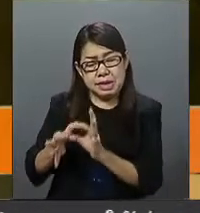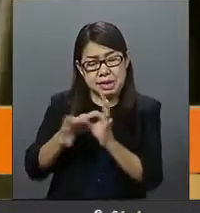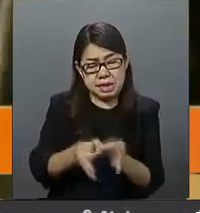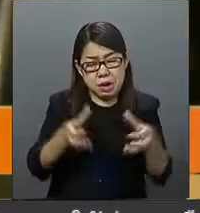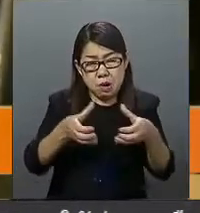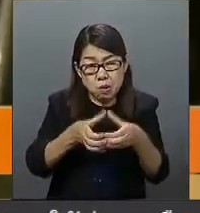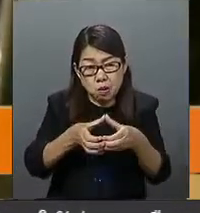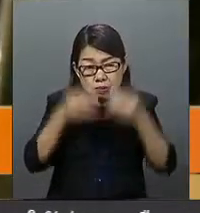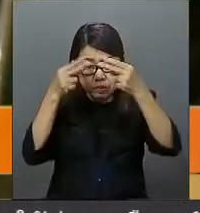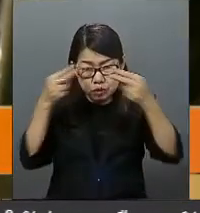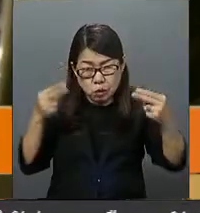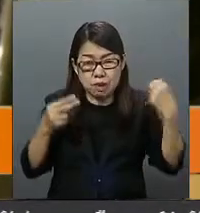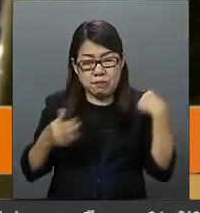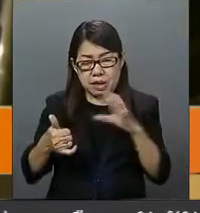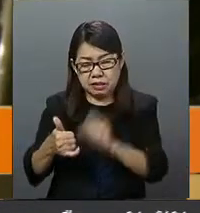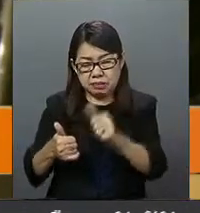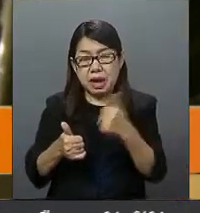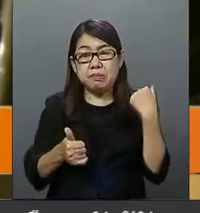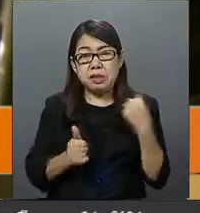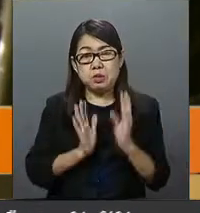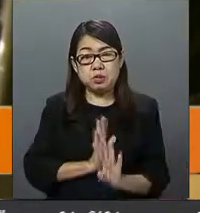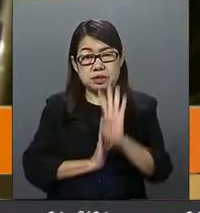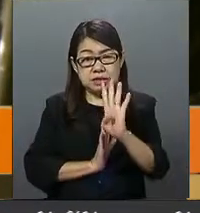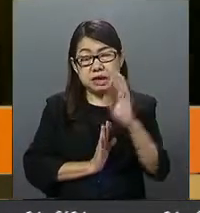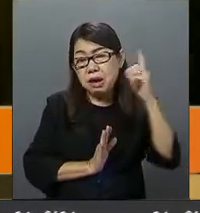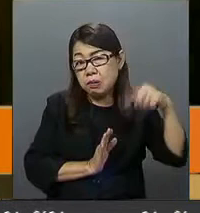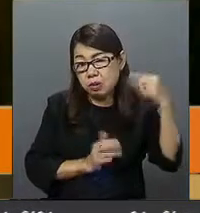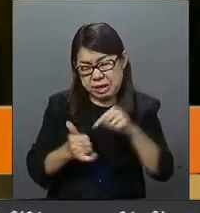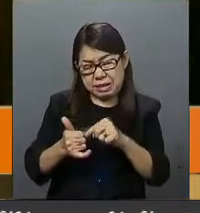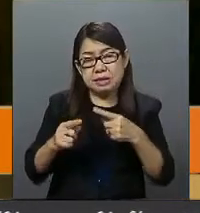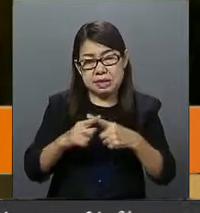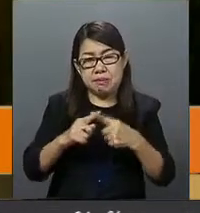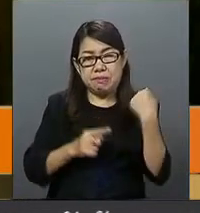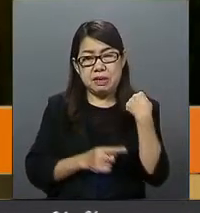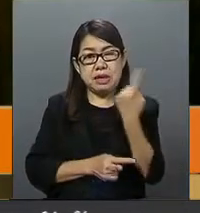น4คนรวมทั้งยิงหญิงต้องสงสัยได้รับบาดเจ็บสาหัสไปอีก1คน